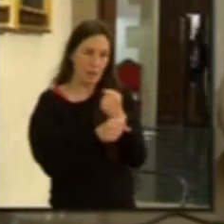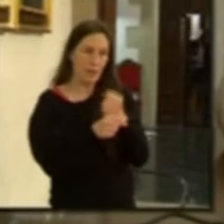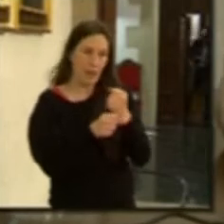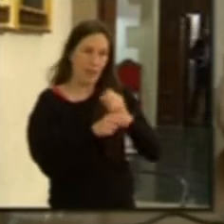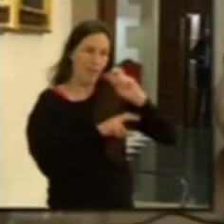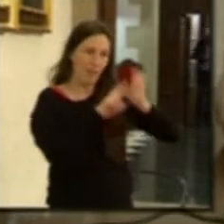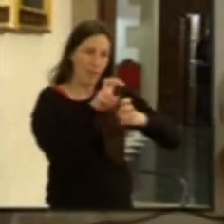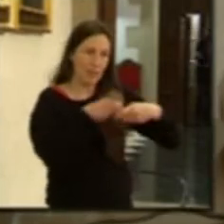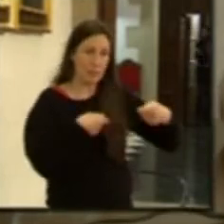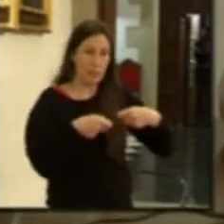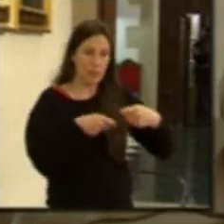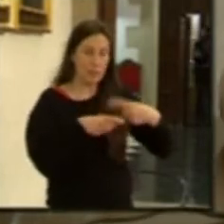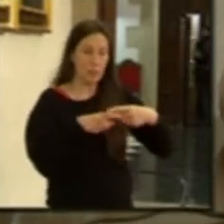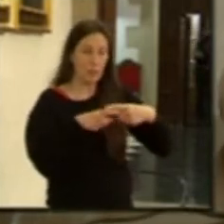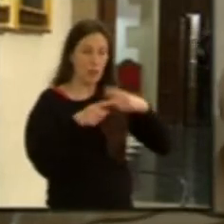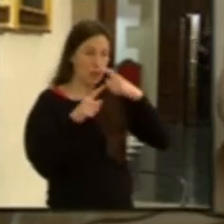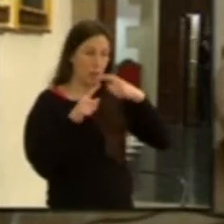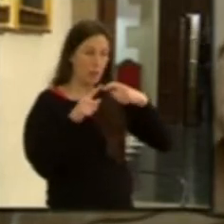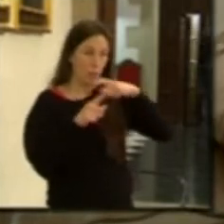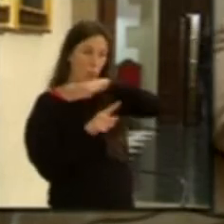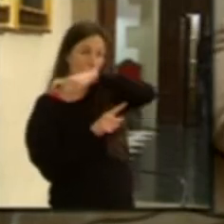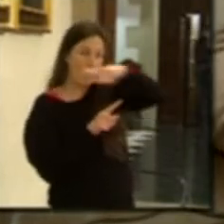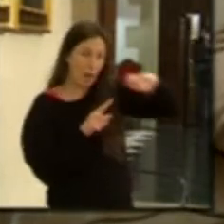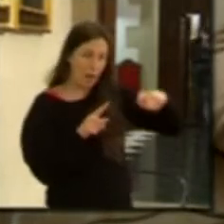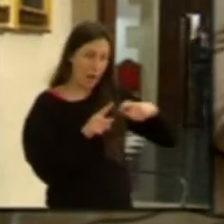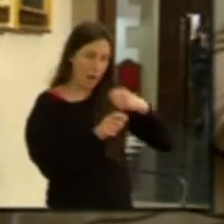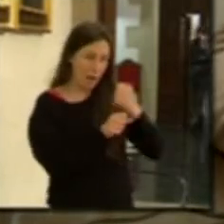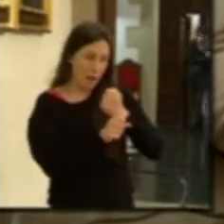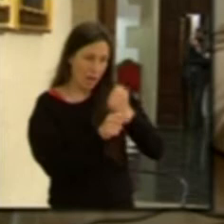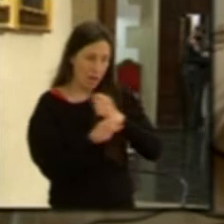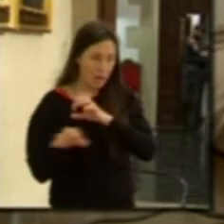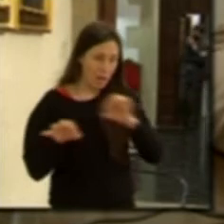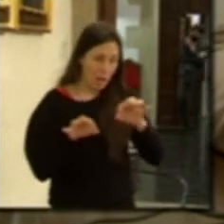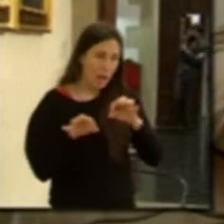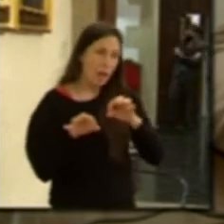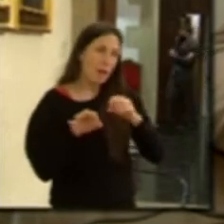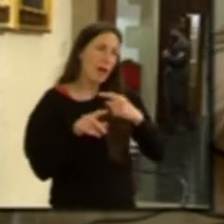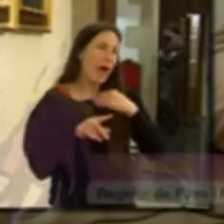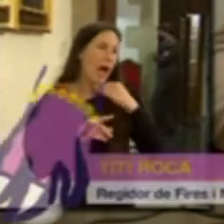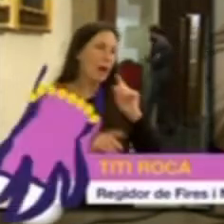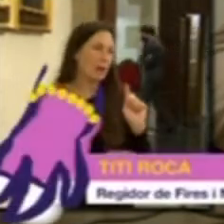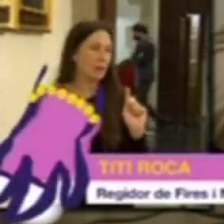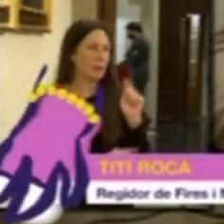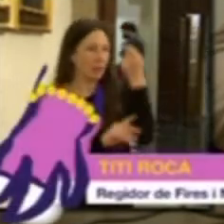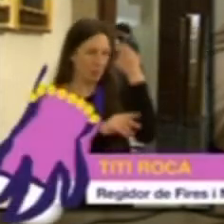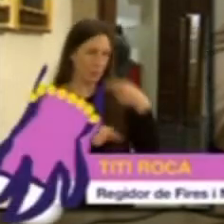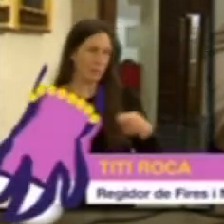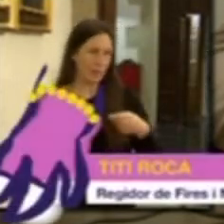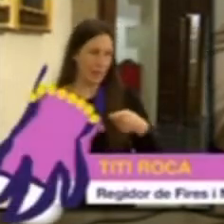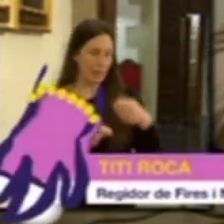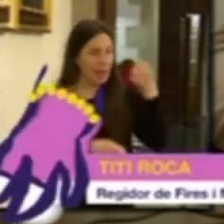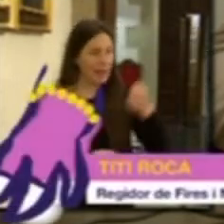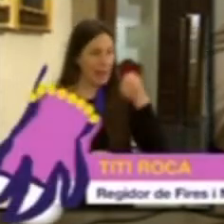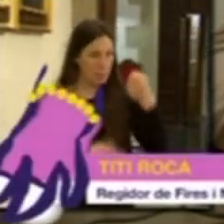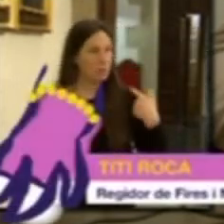després d'una gran feina podem dir que farem un Mercat del Ram diferent, però un Mercat del Ram segur,